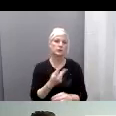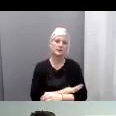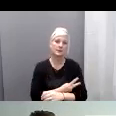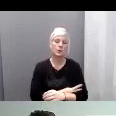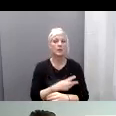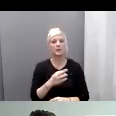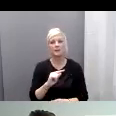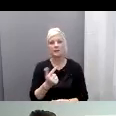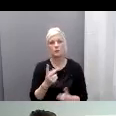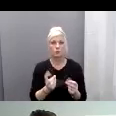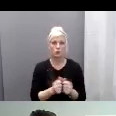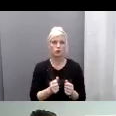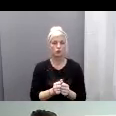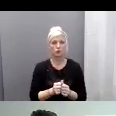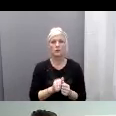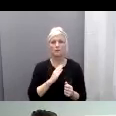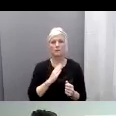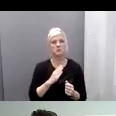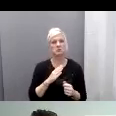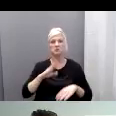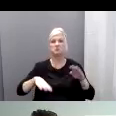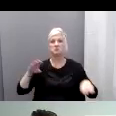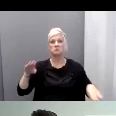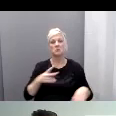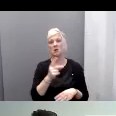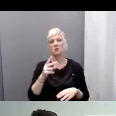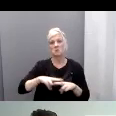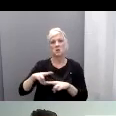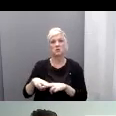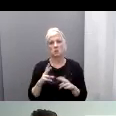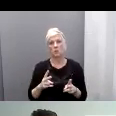på andra ställen i landet.